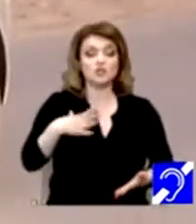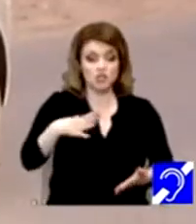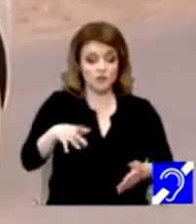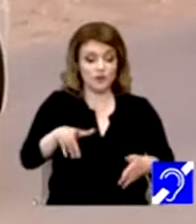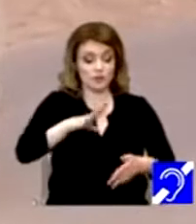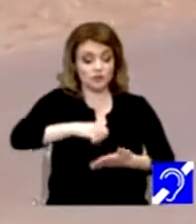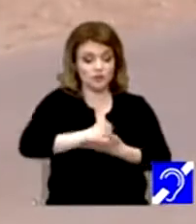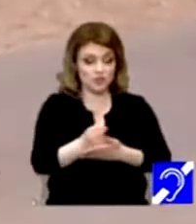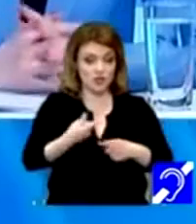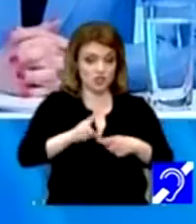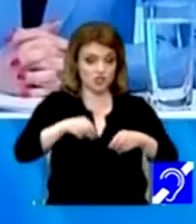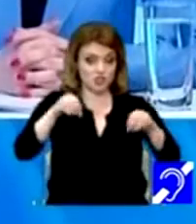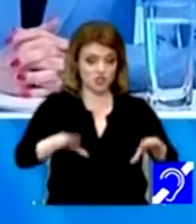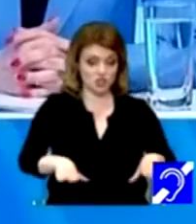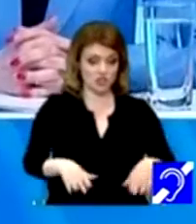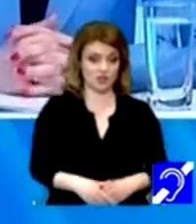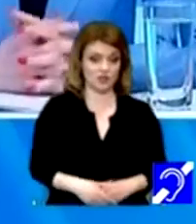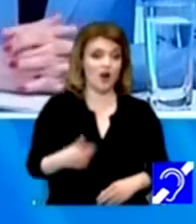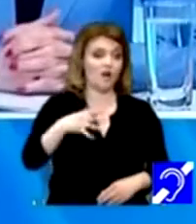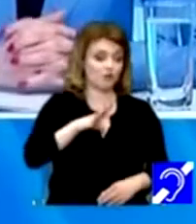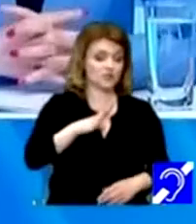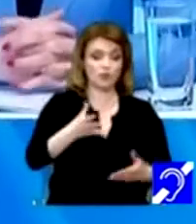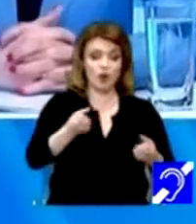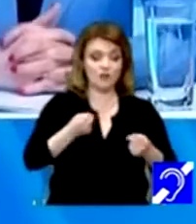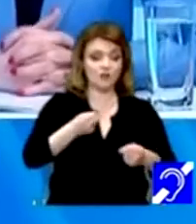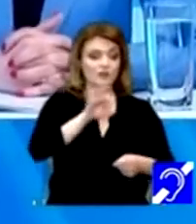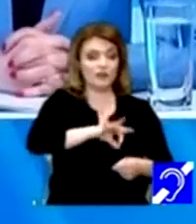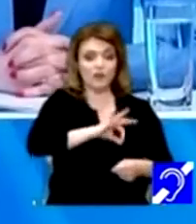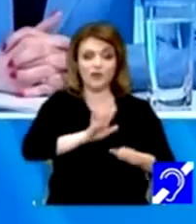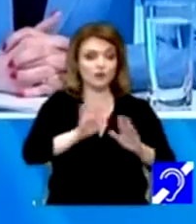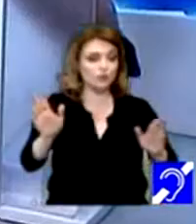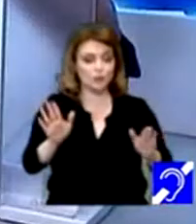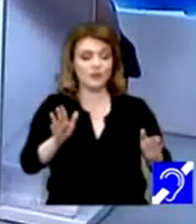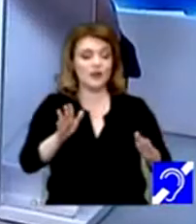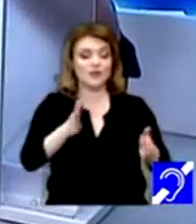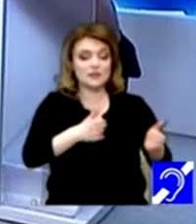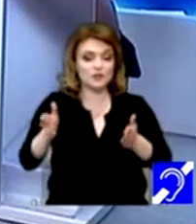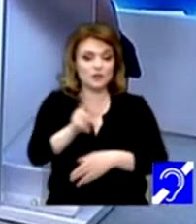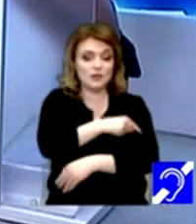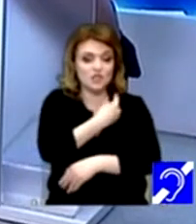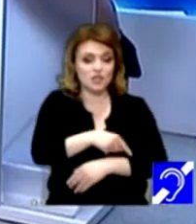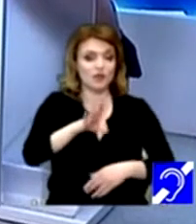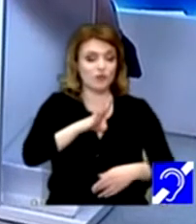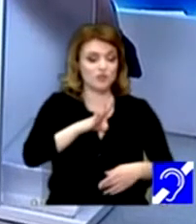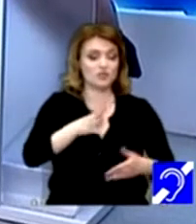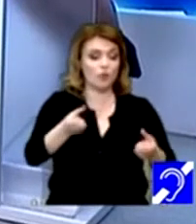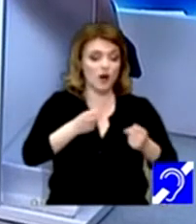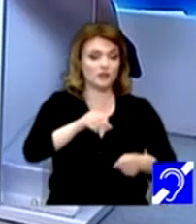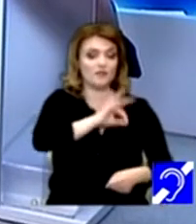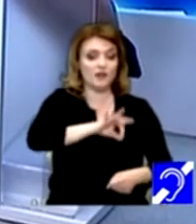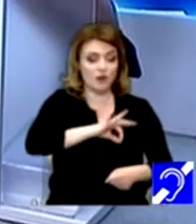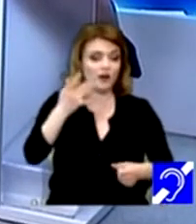situației COVID-19, dar în favoarea politică. În același timp, secretarul de stat de la Ministerul Sănătății spune că dacă